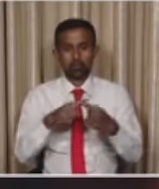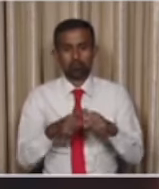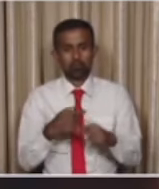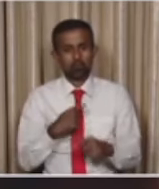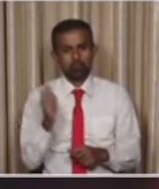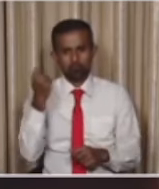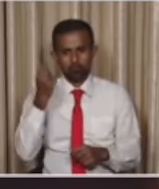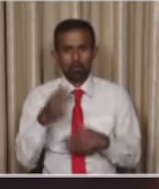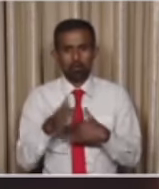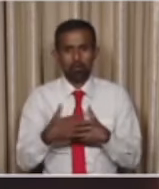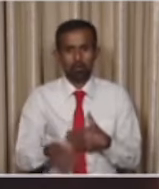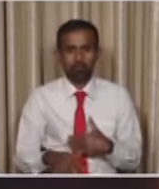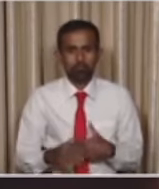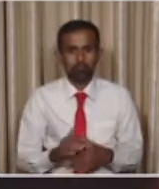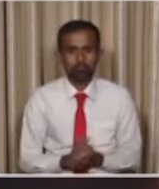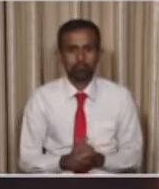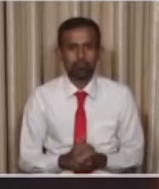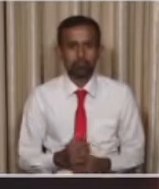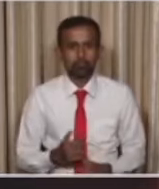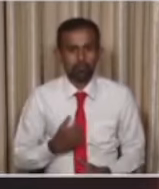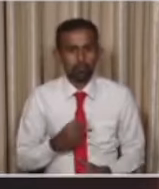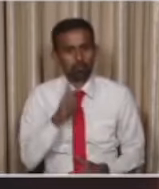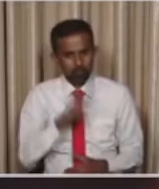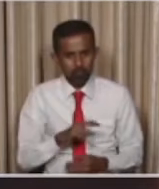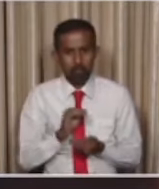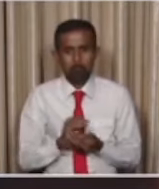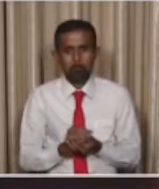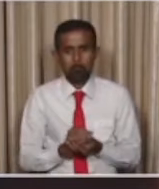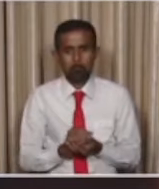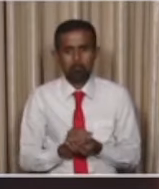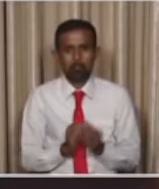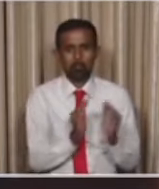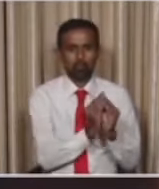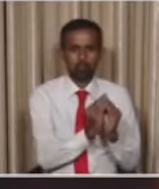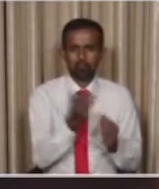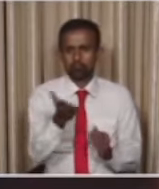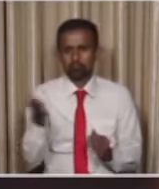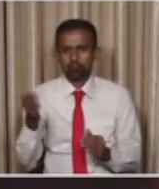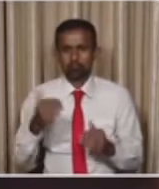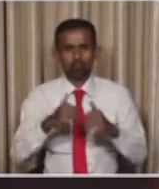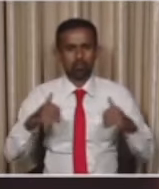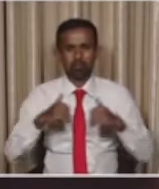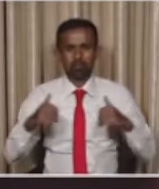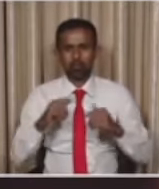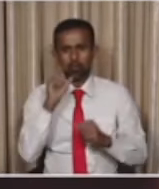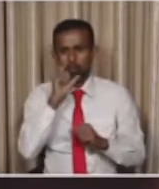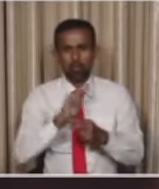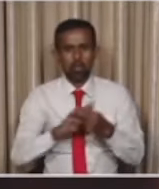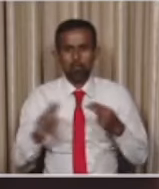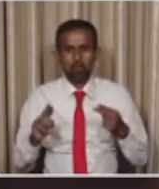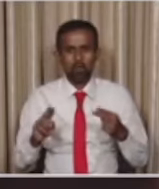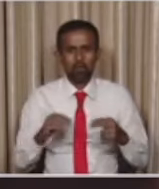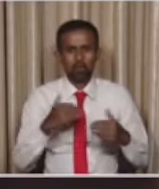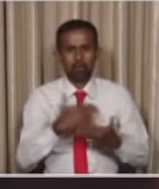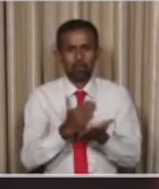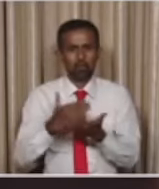අපි ජයග්‍රහණය කරලා තියෙනවා. ඒ නිසා අපිට විශ්වාසයක් තියෙනවා. ඒක නිසා මේ පොහොට්ටුවද අරවත් මෙයක් කැඩිච්ච ඒවා ඔයගොල්ලෝ යන්න එපා. ඒ